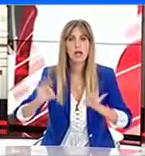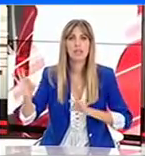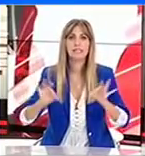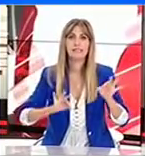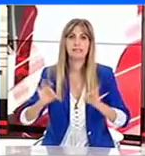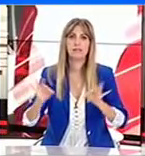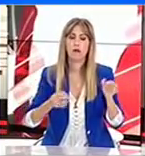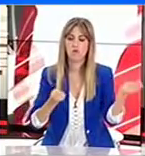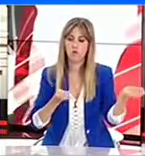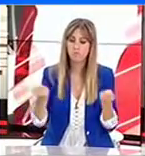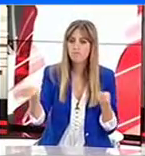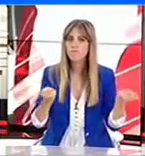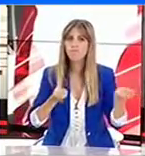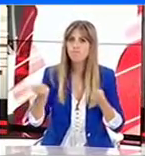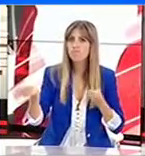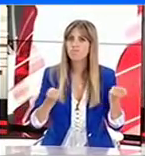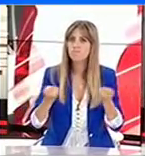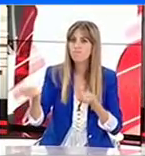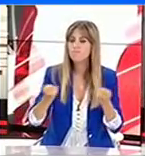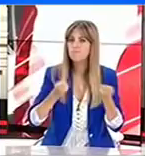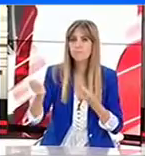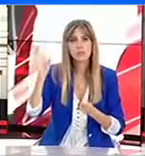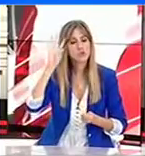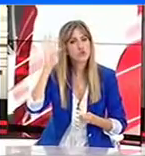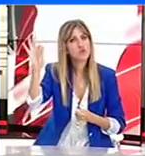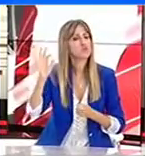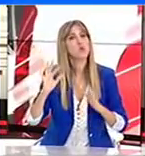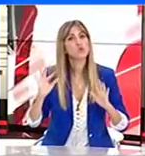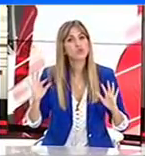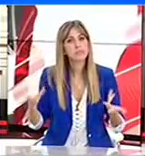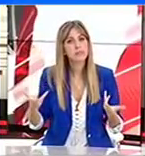είχε σαν στόχο να διασφαλίσει το τέλος της